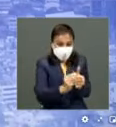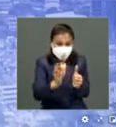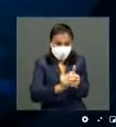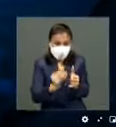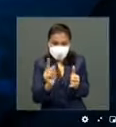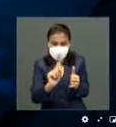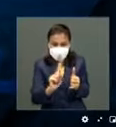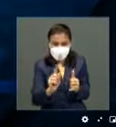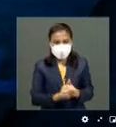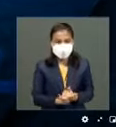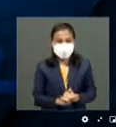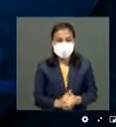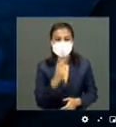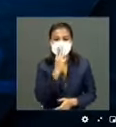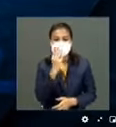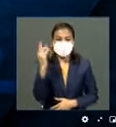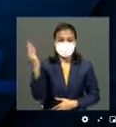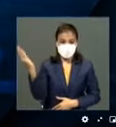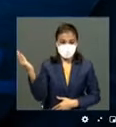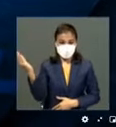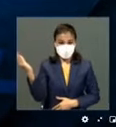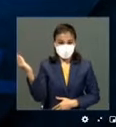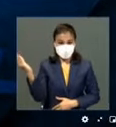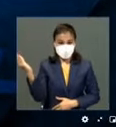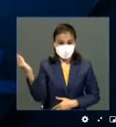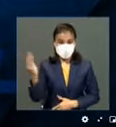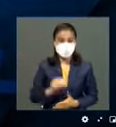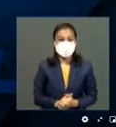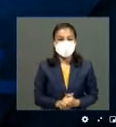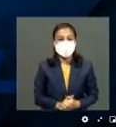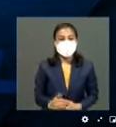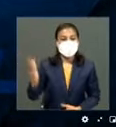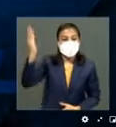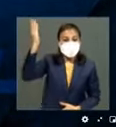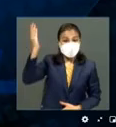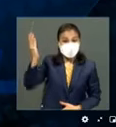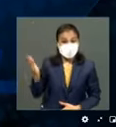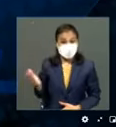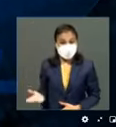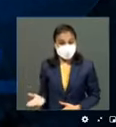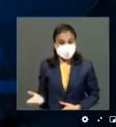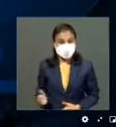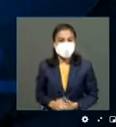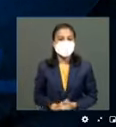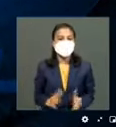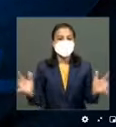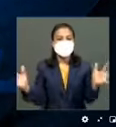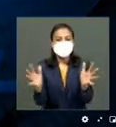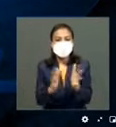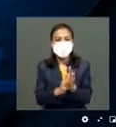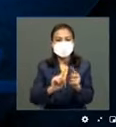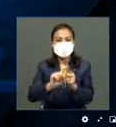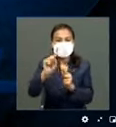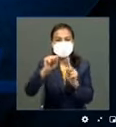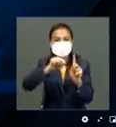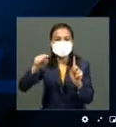นึงนะคะจะเห็นตัวเลขในหน้าแรกนี้เป็นยอดผู้ป่วยรวมสะสมอันดับ1ถึง